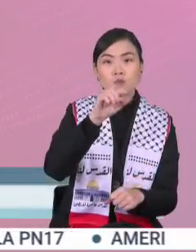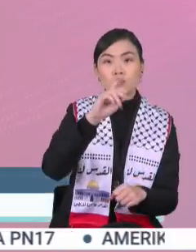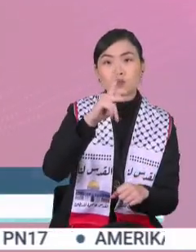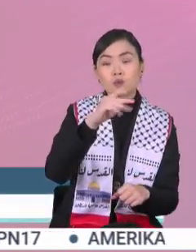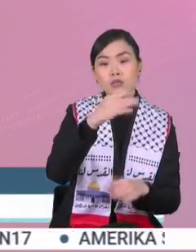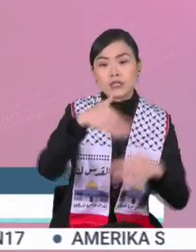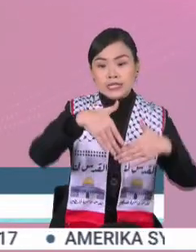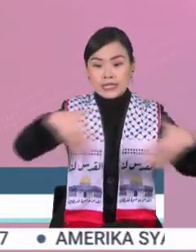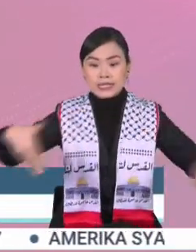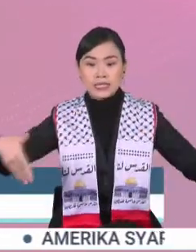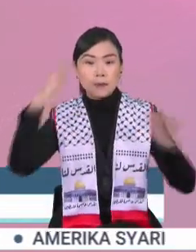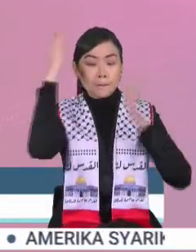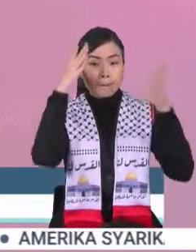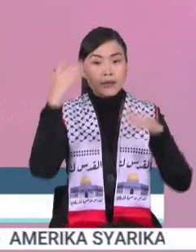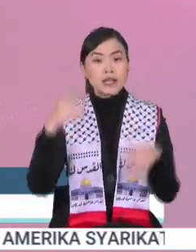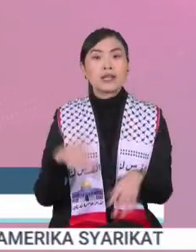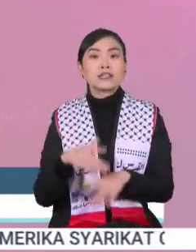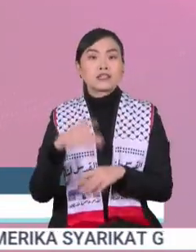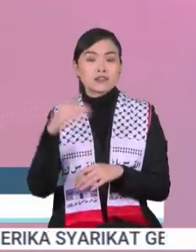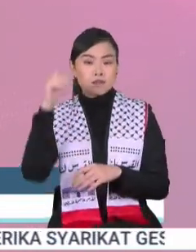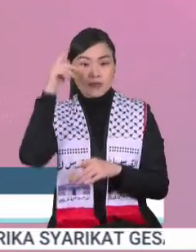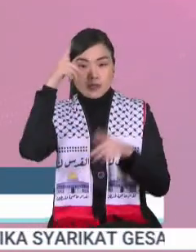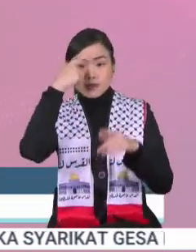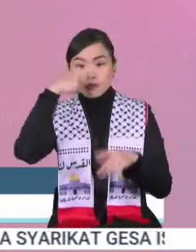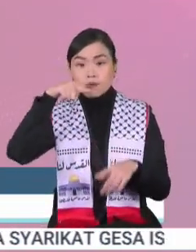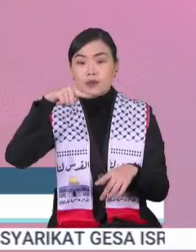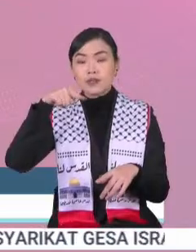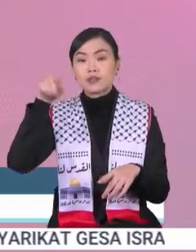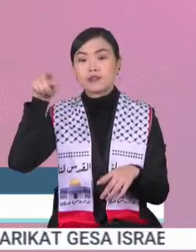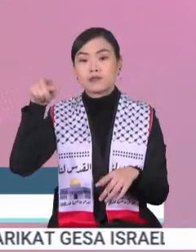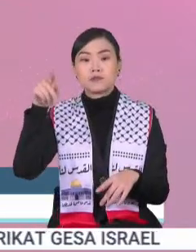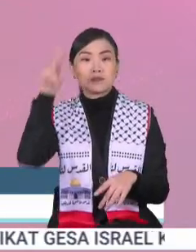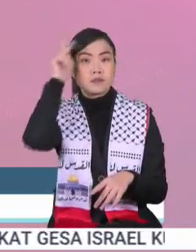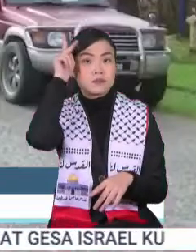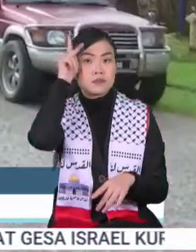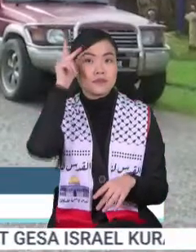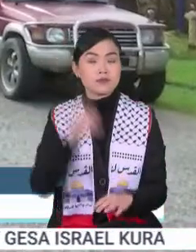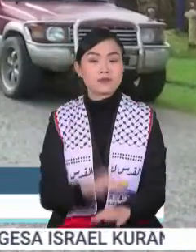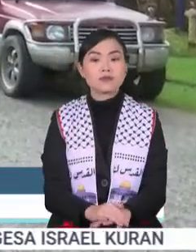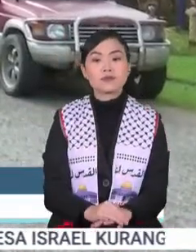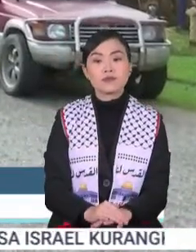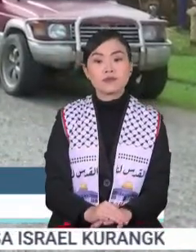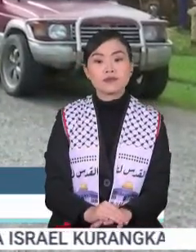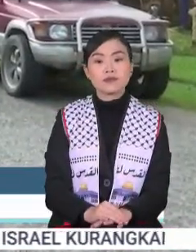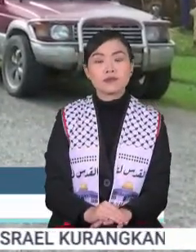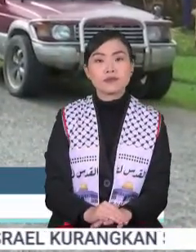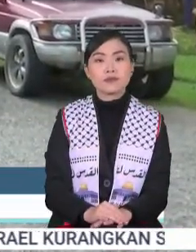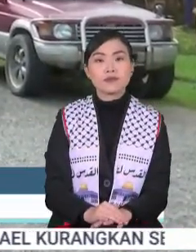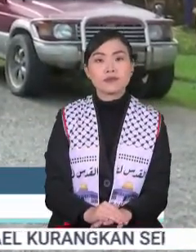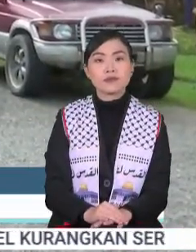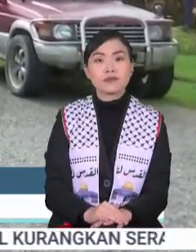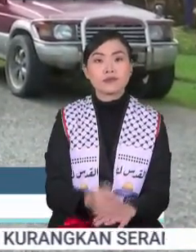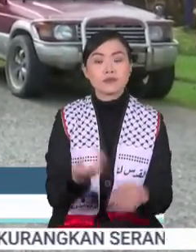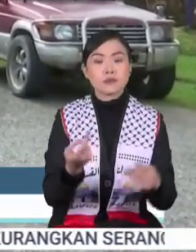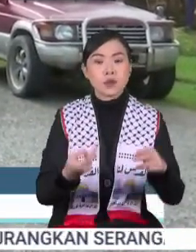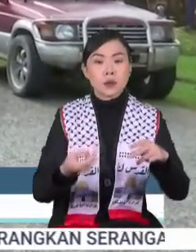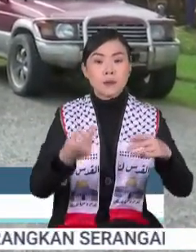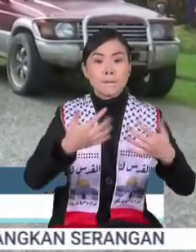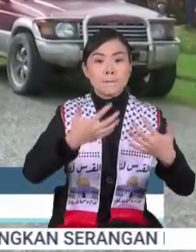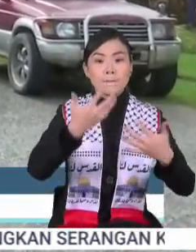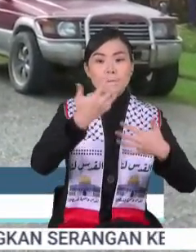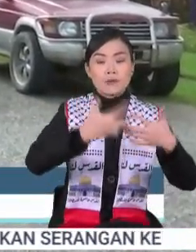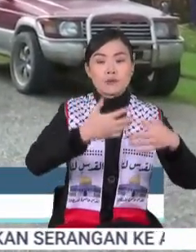stor itu terletak di tebing Sungai antara pangkalan kubur tumpat hingga ke jeli kebanyakannya dibina di tanah